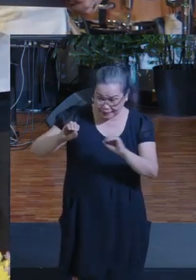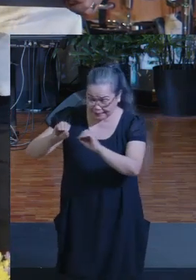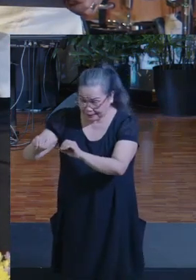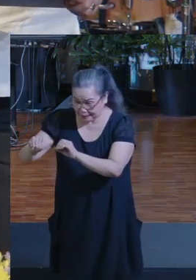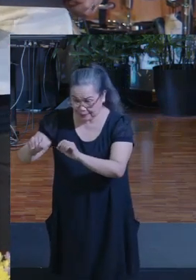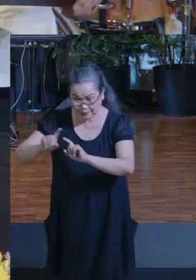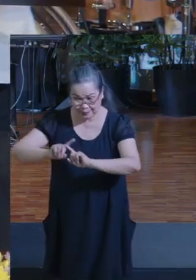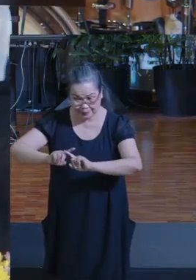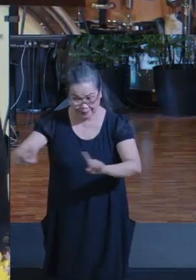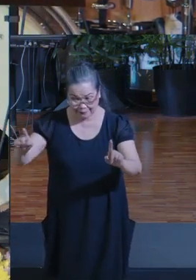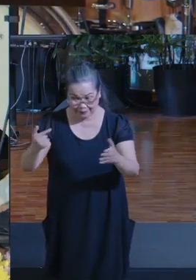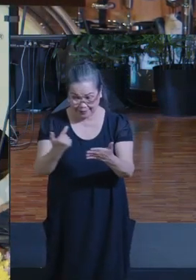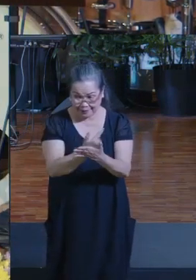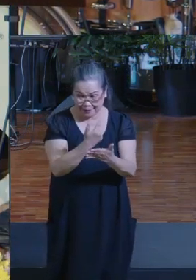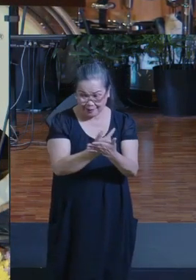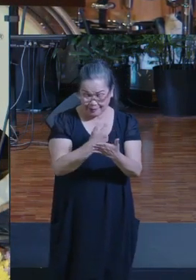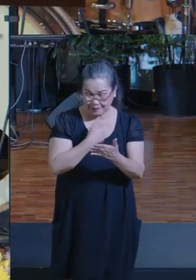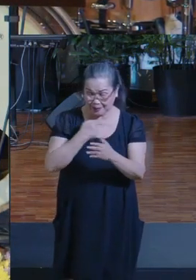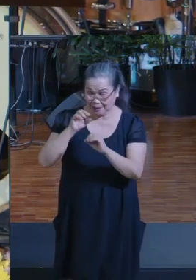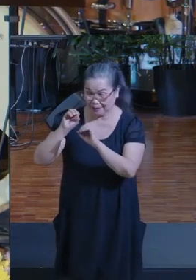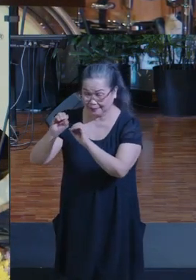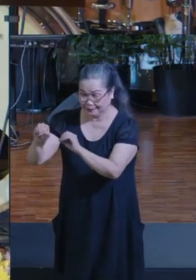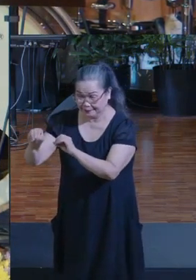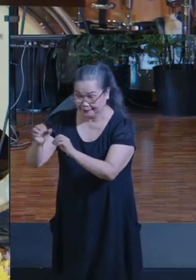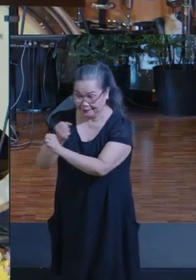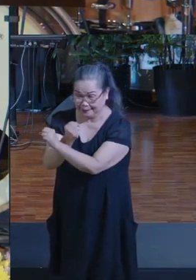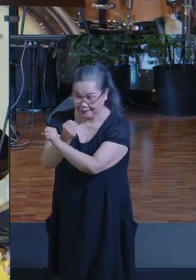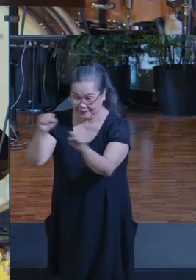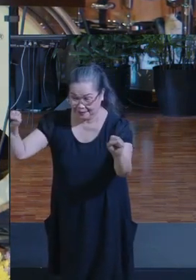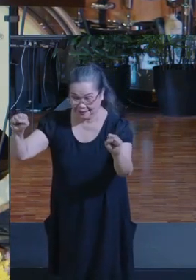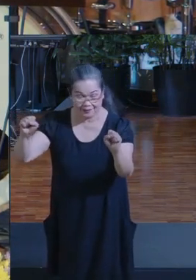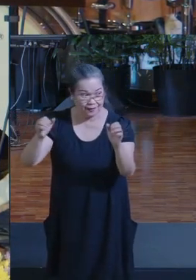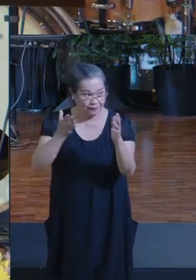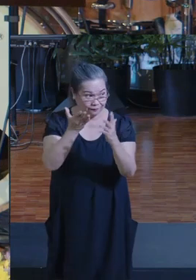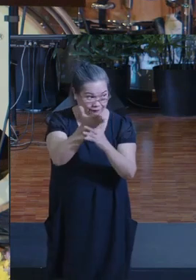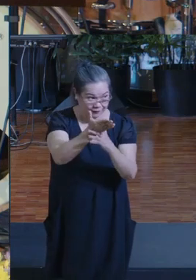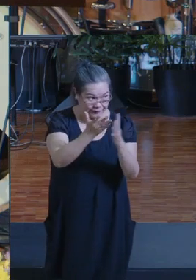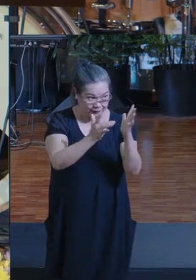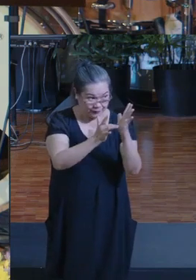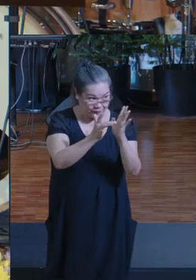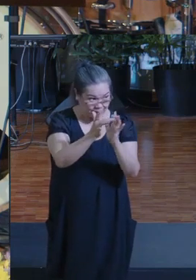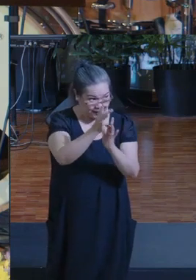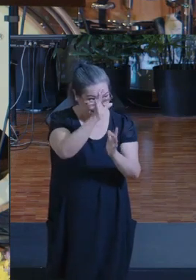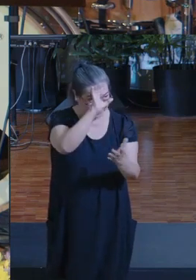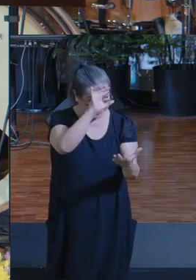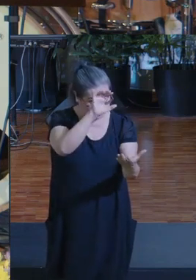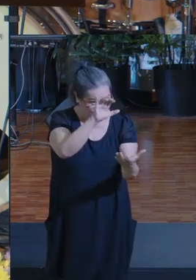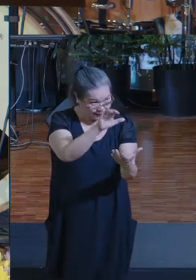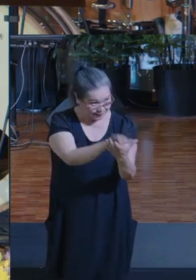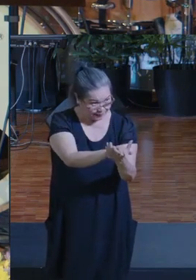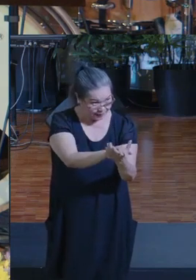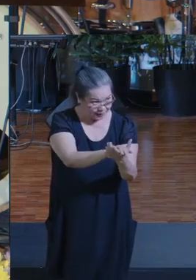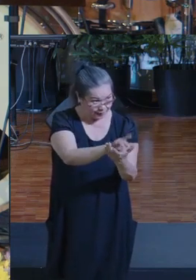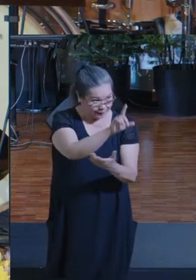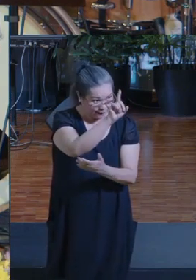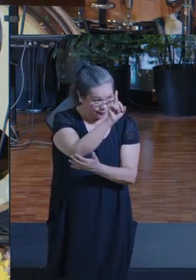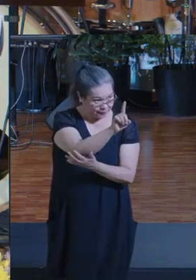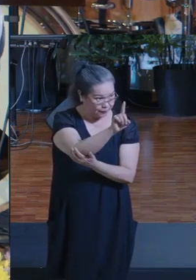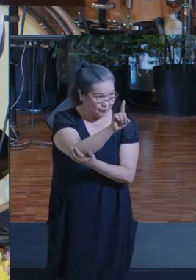ay iba sa gospel ng kaligtasan sa pamamagitan ng pananampalataya lamang kay